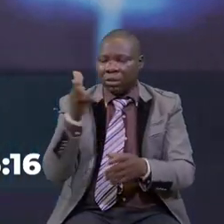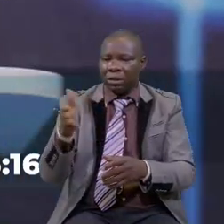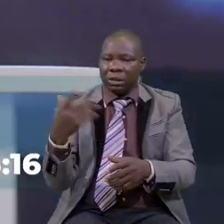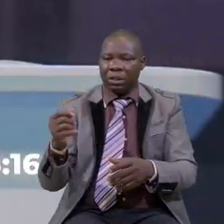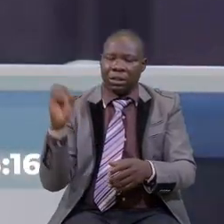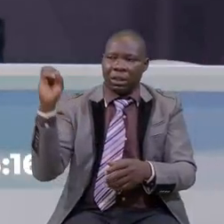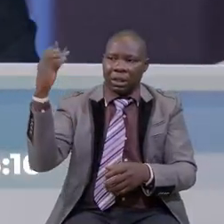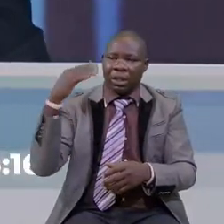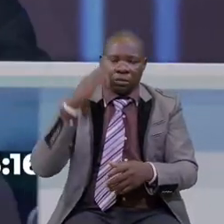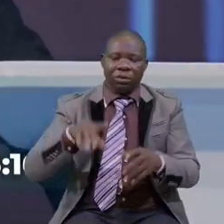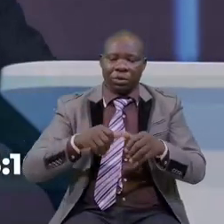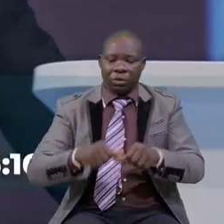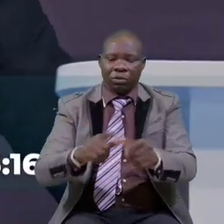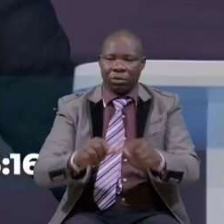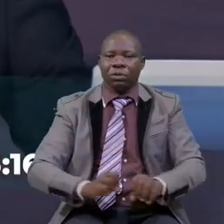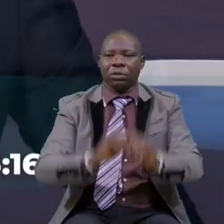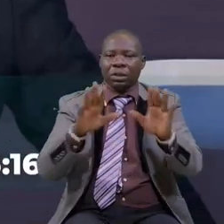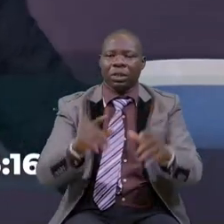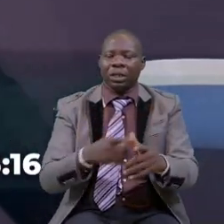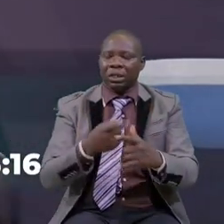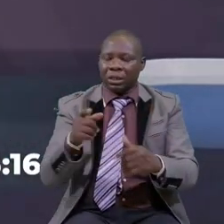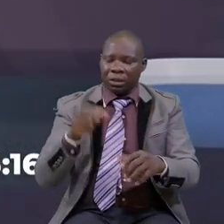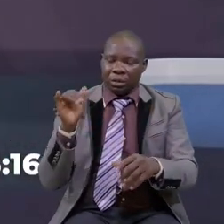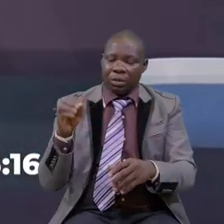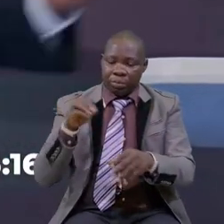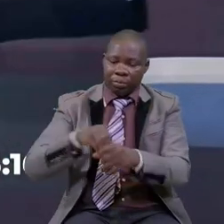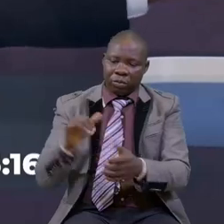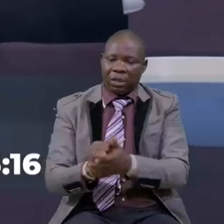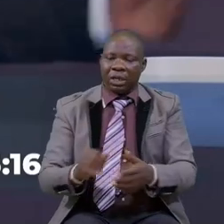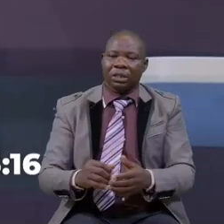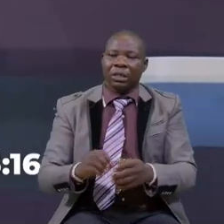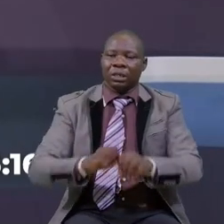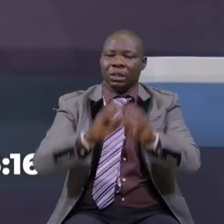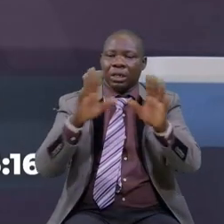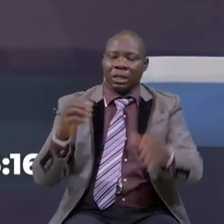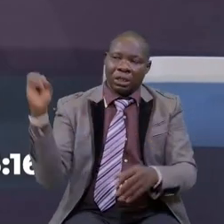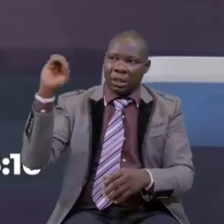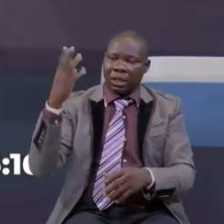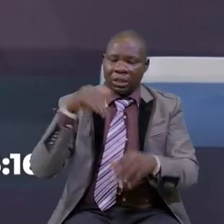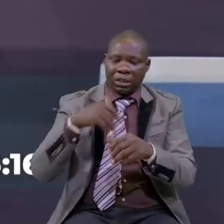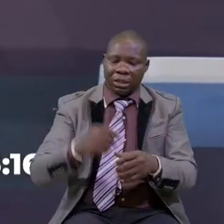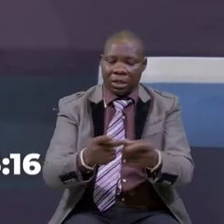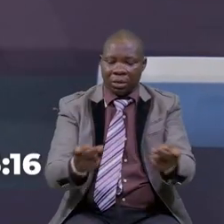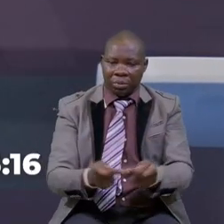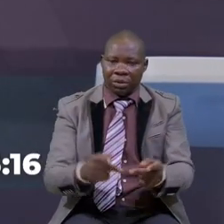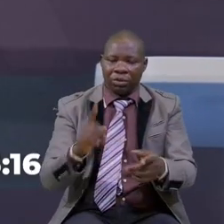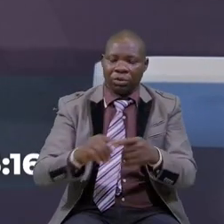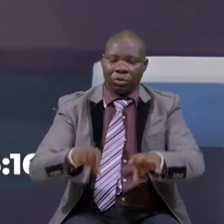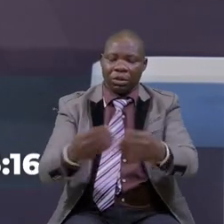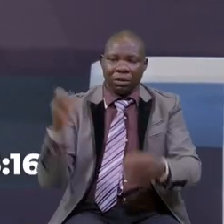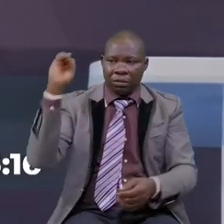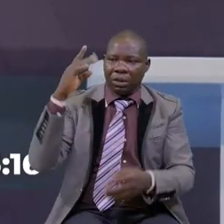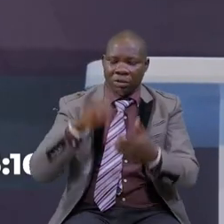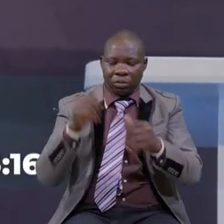Et ils mettent la lumière là sur un lieu élevé pour illuminer tous ceux qui sont dans